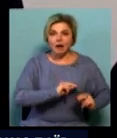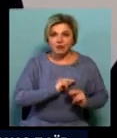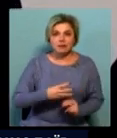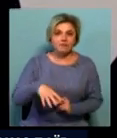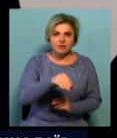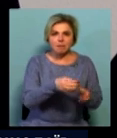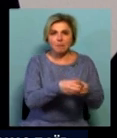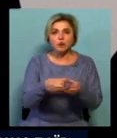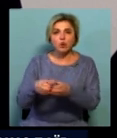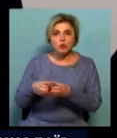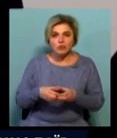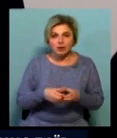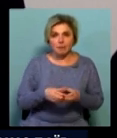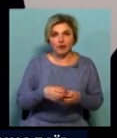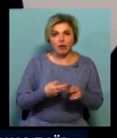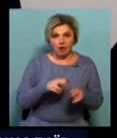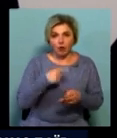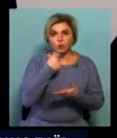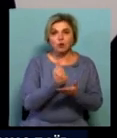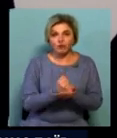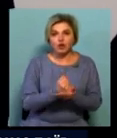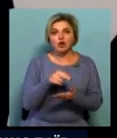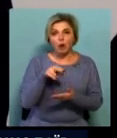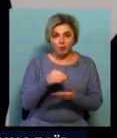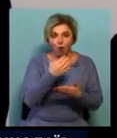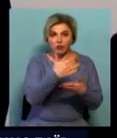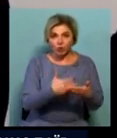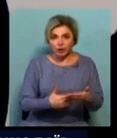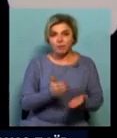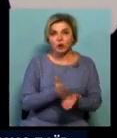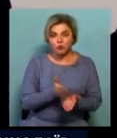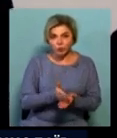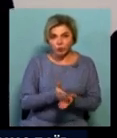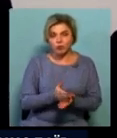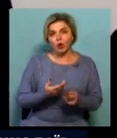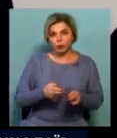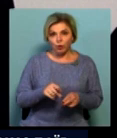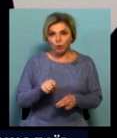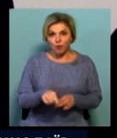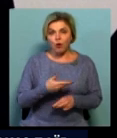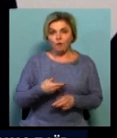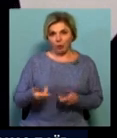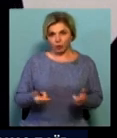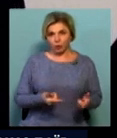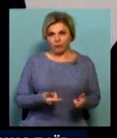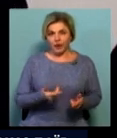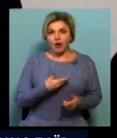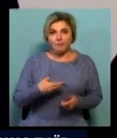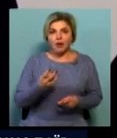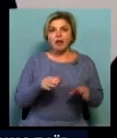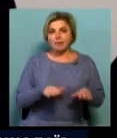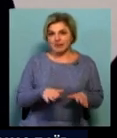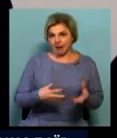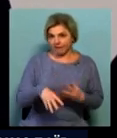підрозділами, які затверджені в нас по алгоритму, існують. Тому ми готові, ми всі на